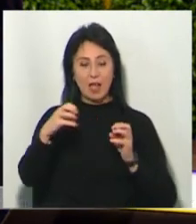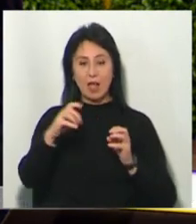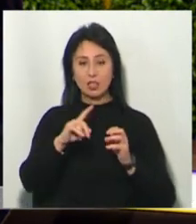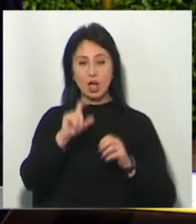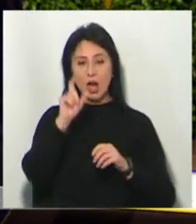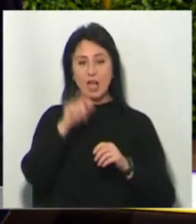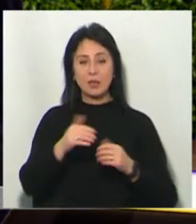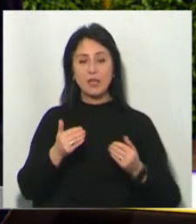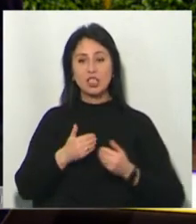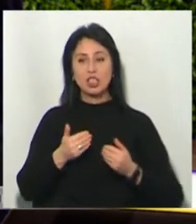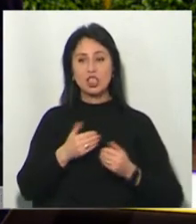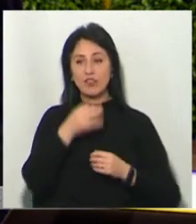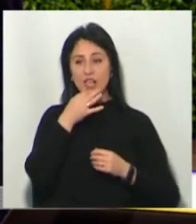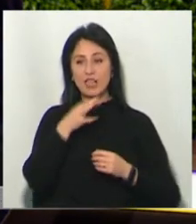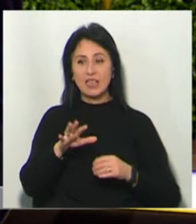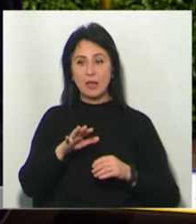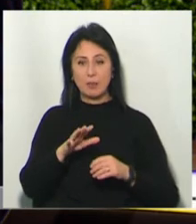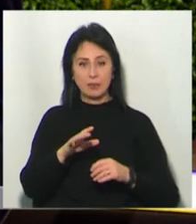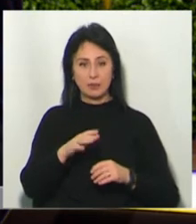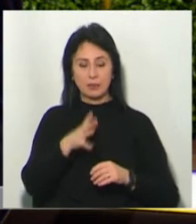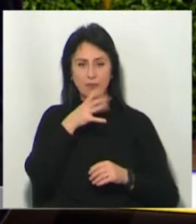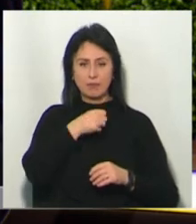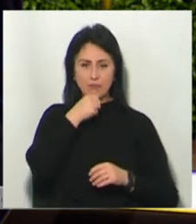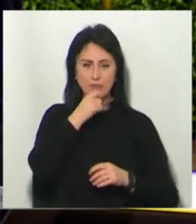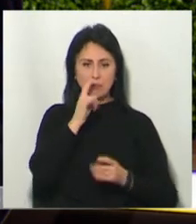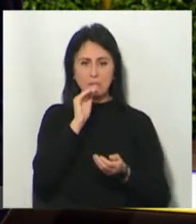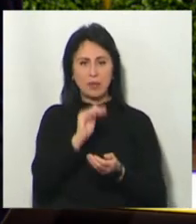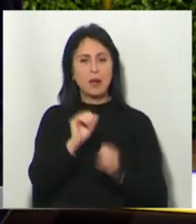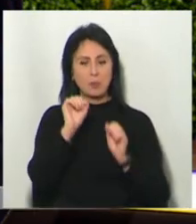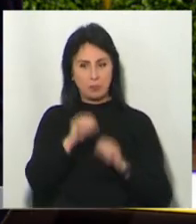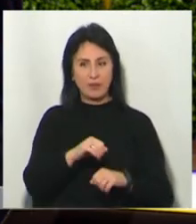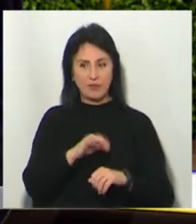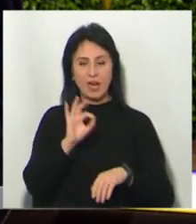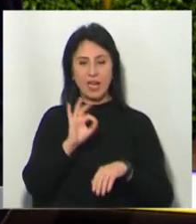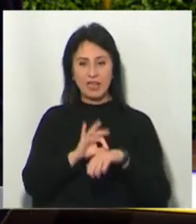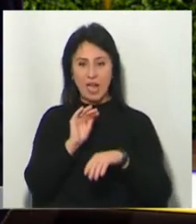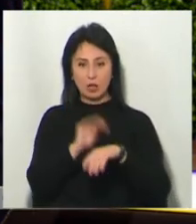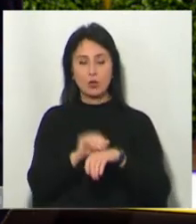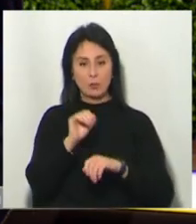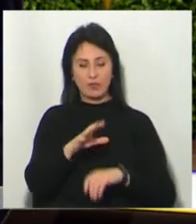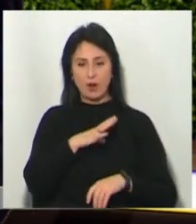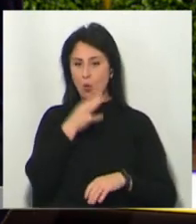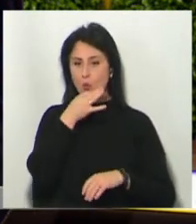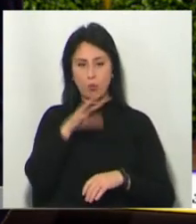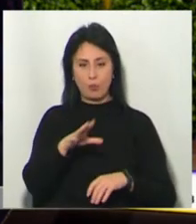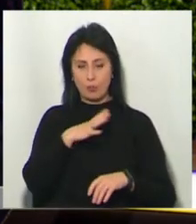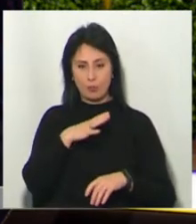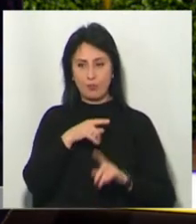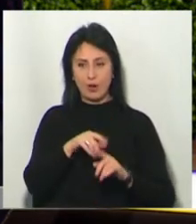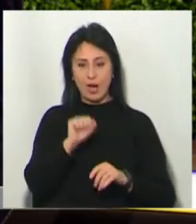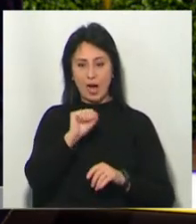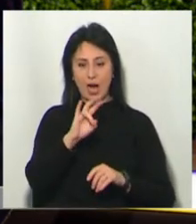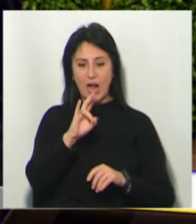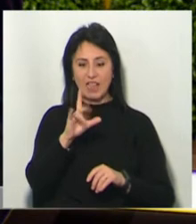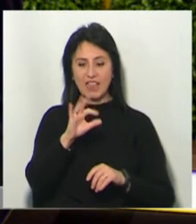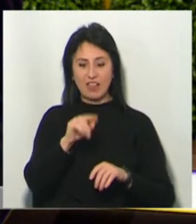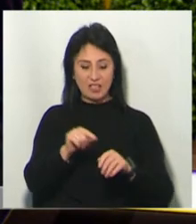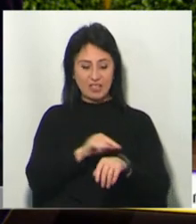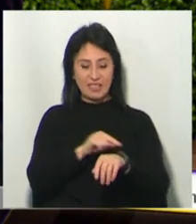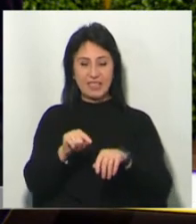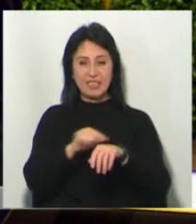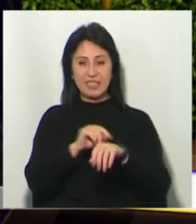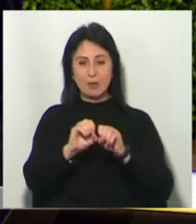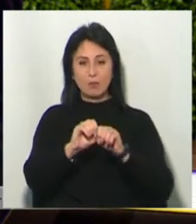ba adamiani schorebis nebismiera să kshikna saghmochenili da diagnostirebuli am shemtkhovashi anevrizma aris izarqvis